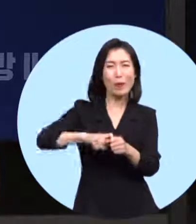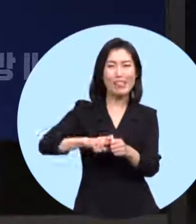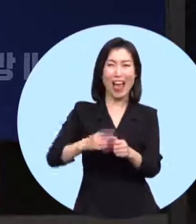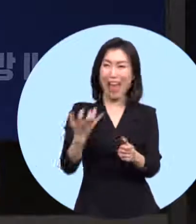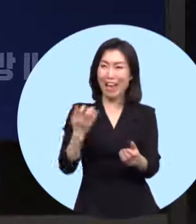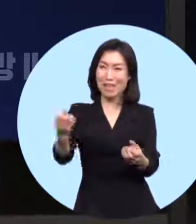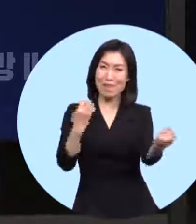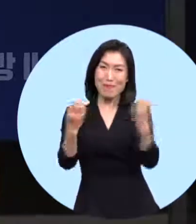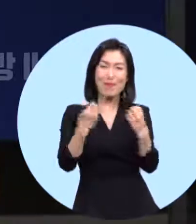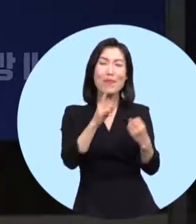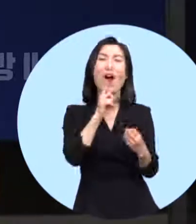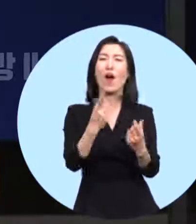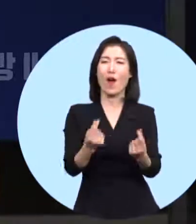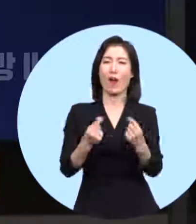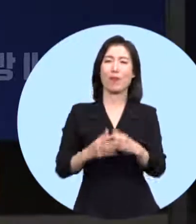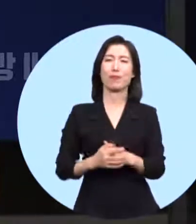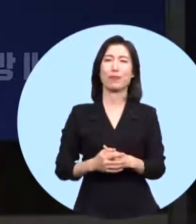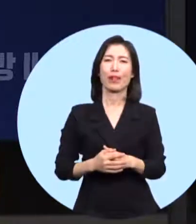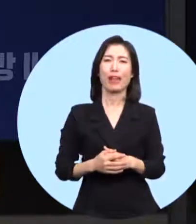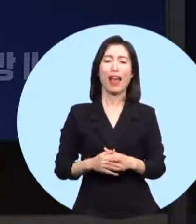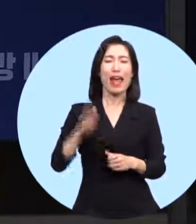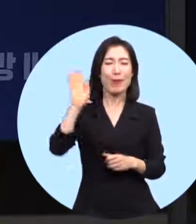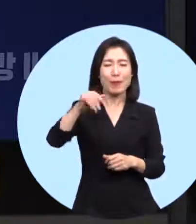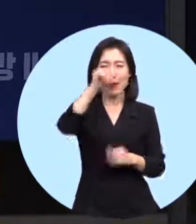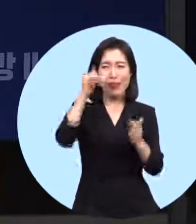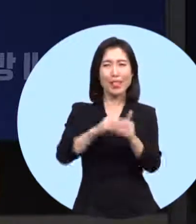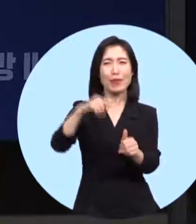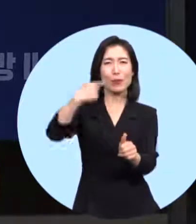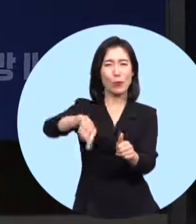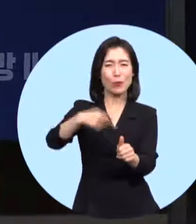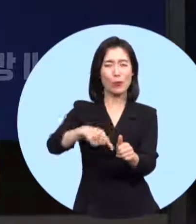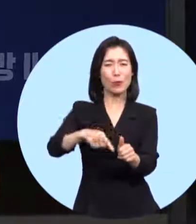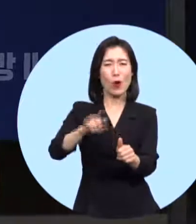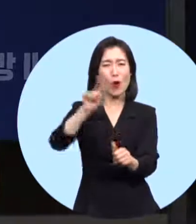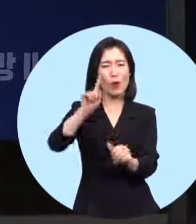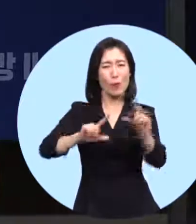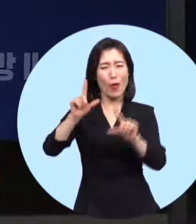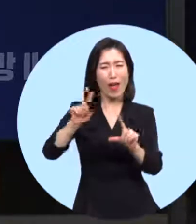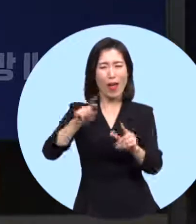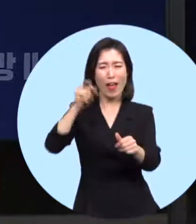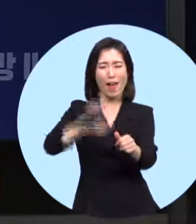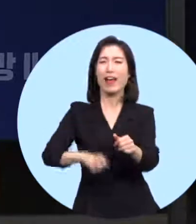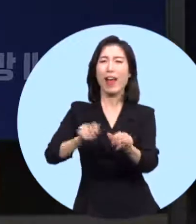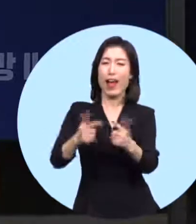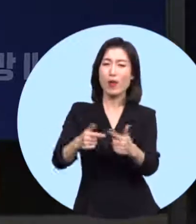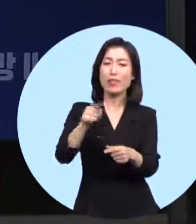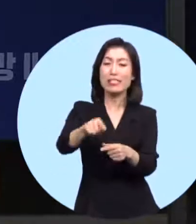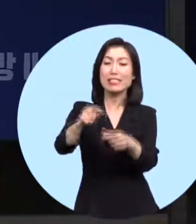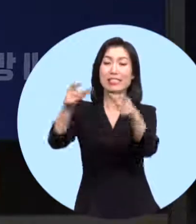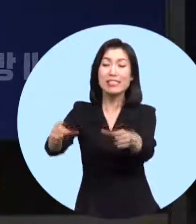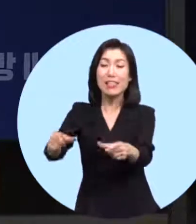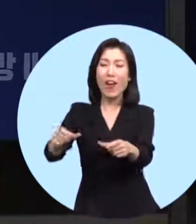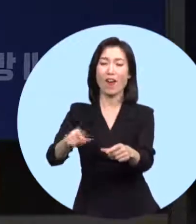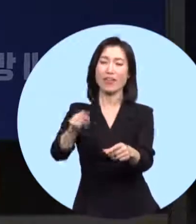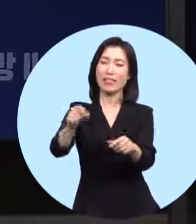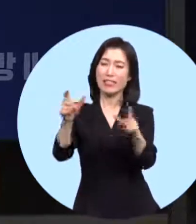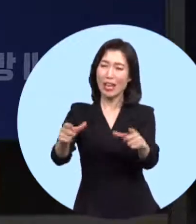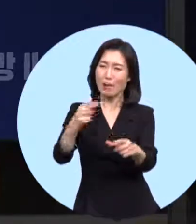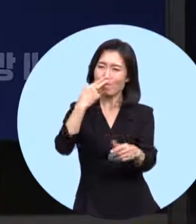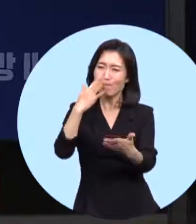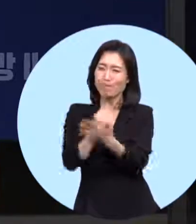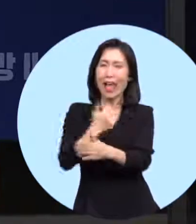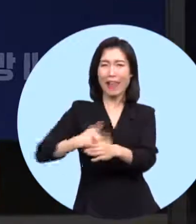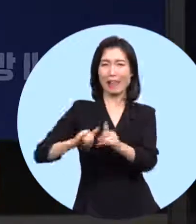이제 여러분이 말씀을 하셨는데 어떤 형태가 되든 자치단체들이 좀 더 지역 주민 그리고 지역의 발전을